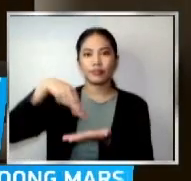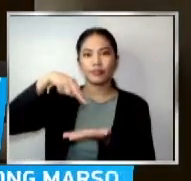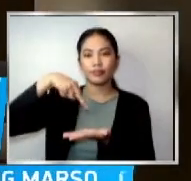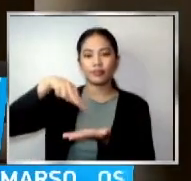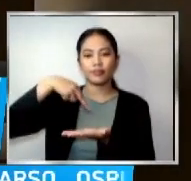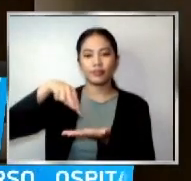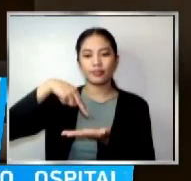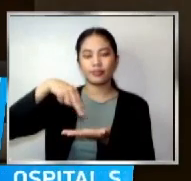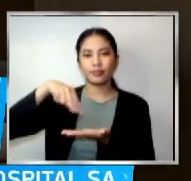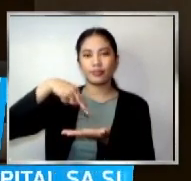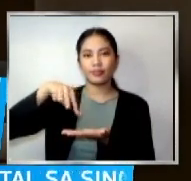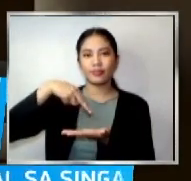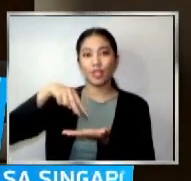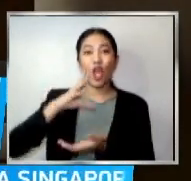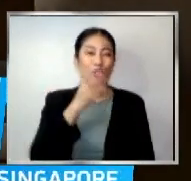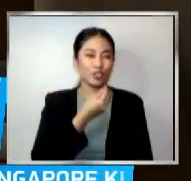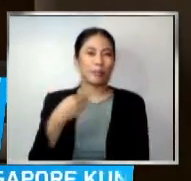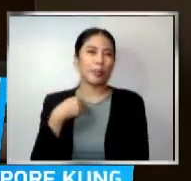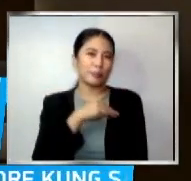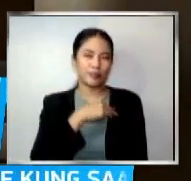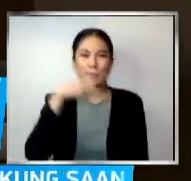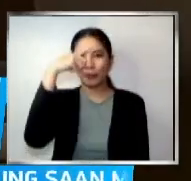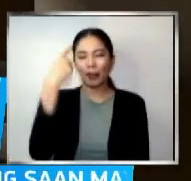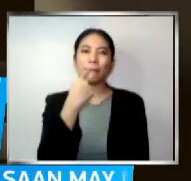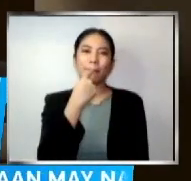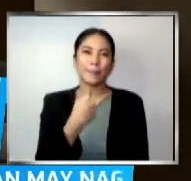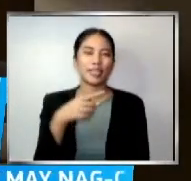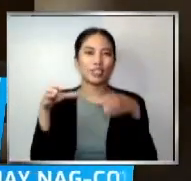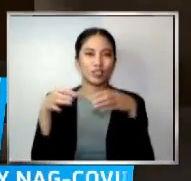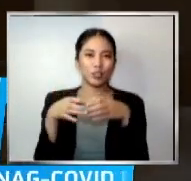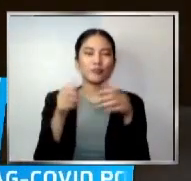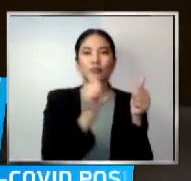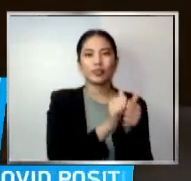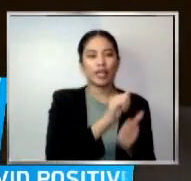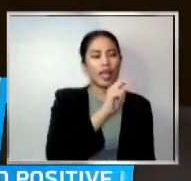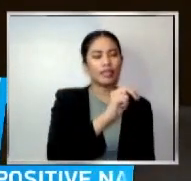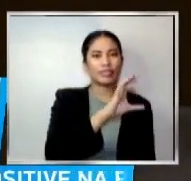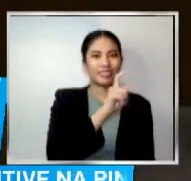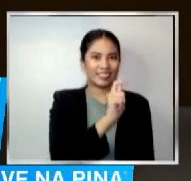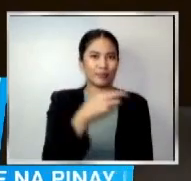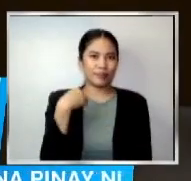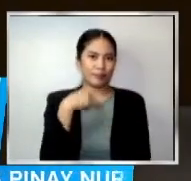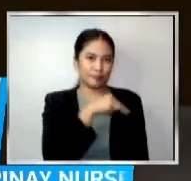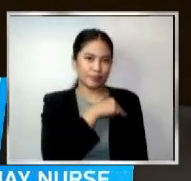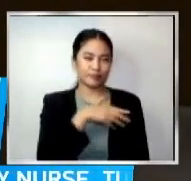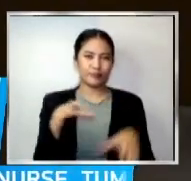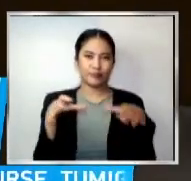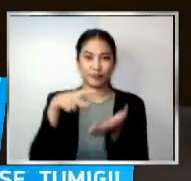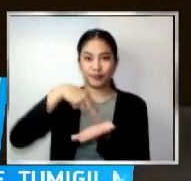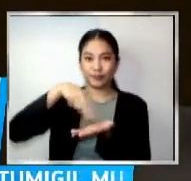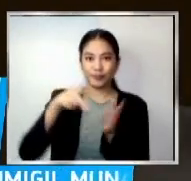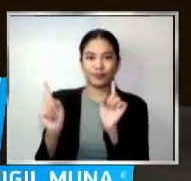Slaying si Blackpink member Lisa sa choreography lessons kasama ang NCT member na si Ten. Siniyaw ng Thai K-pop stars ang single na